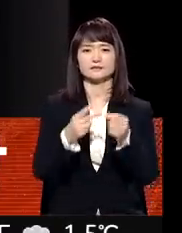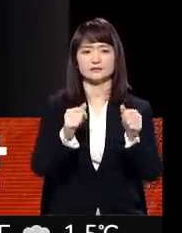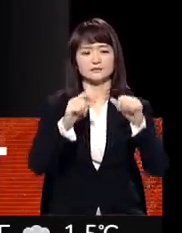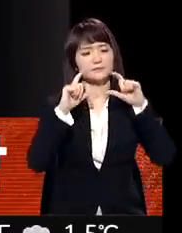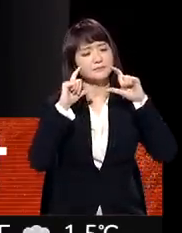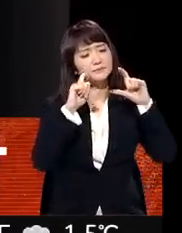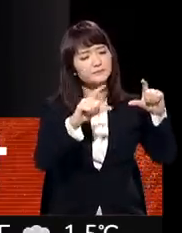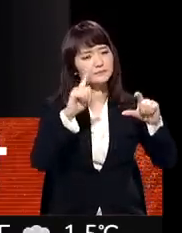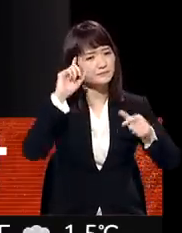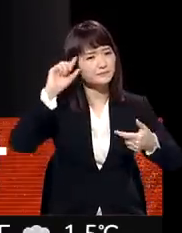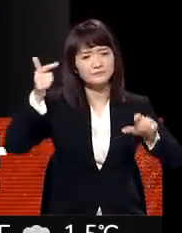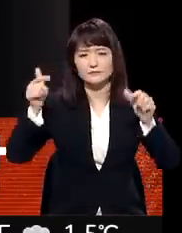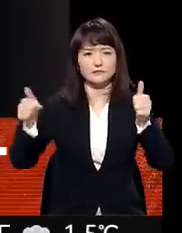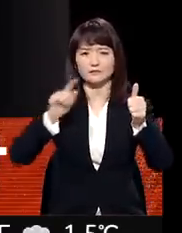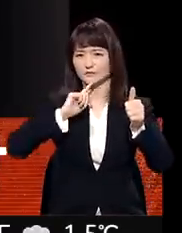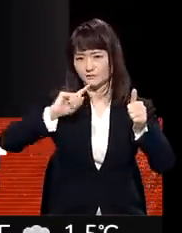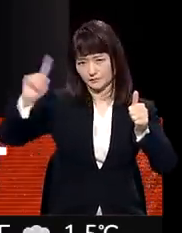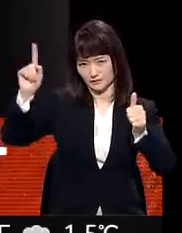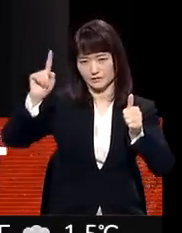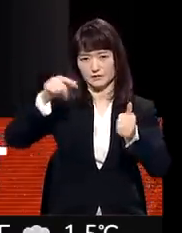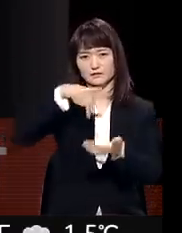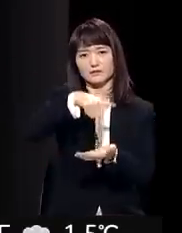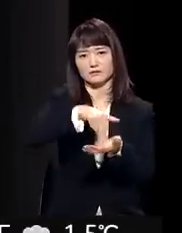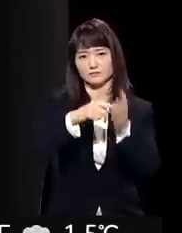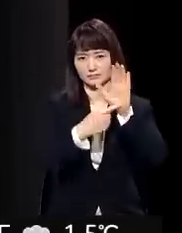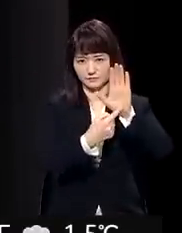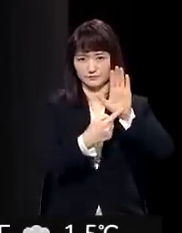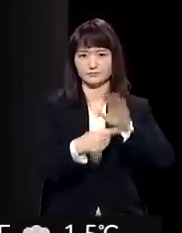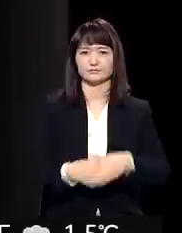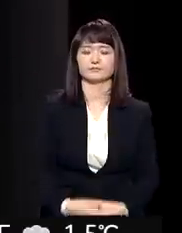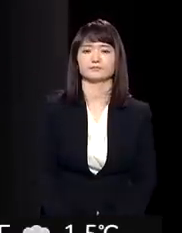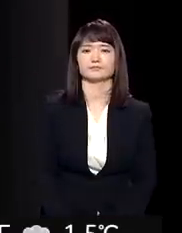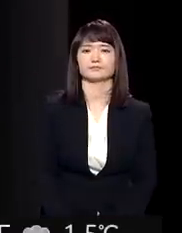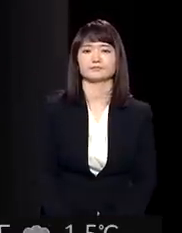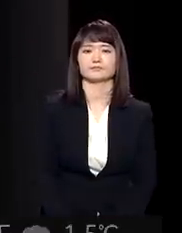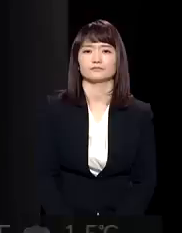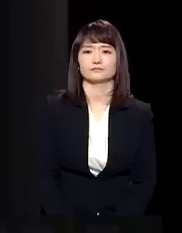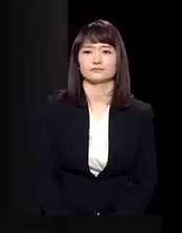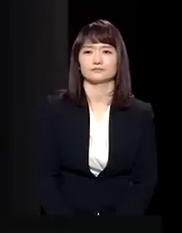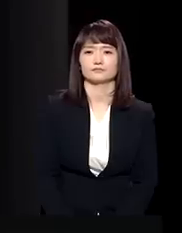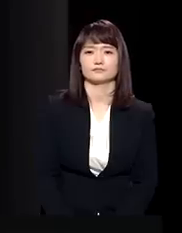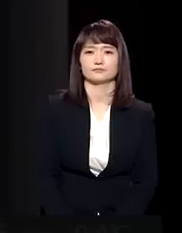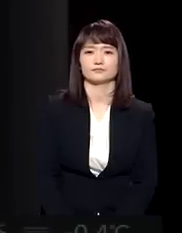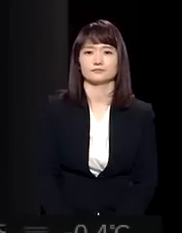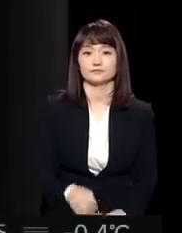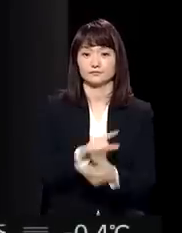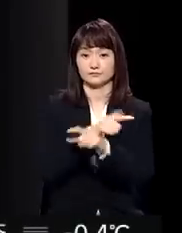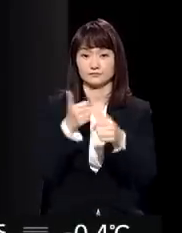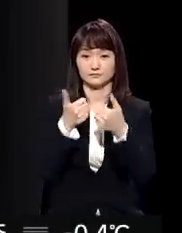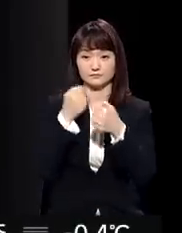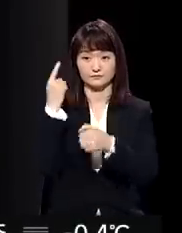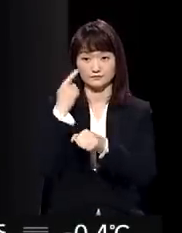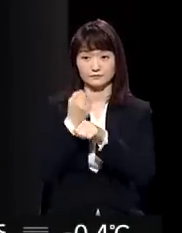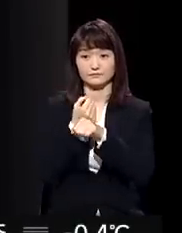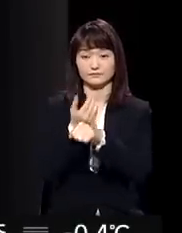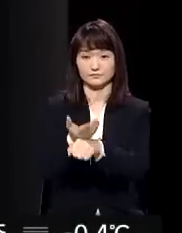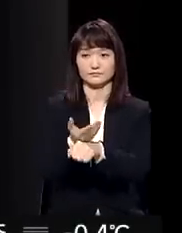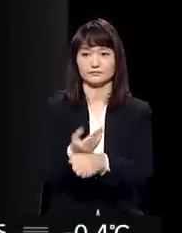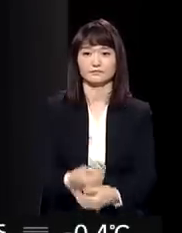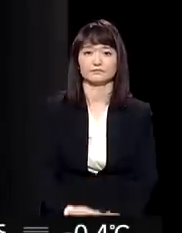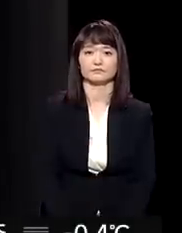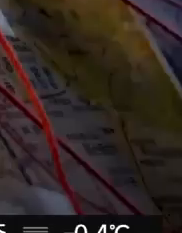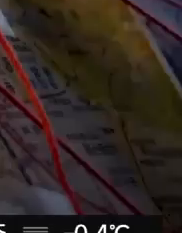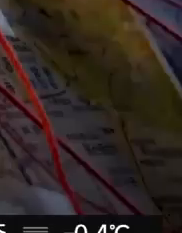판단에 상고하겠다는 입장을 또 내놨다고 하네요 알겠습니다 자 다음 별별상담소 이어갑니다